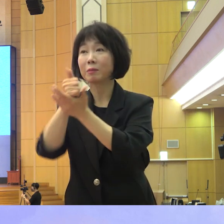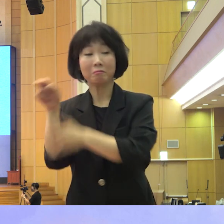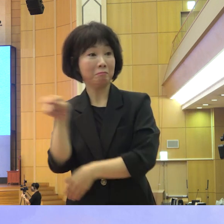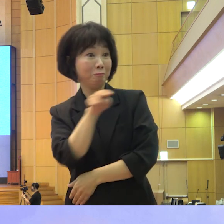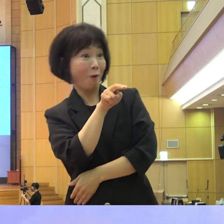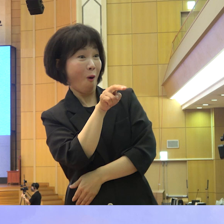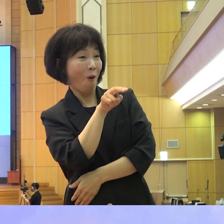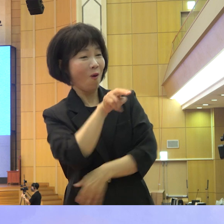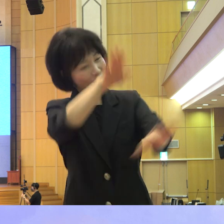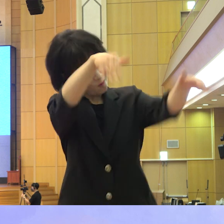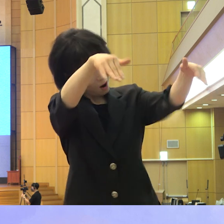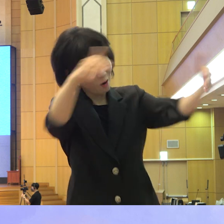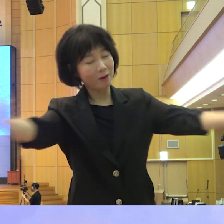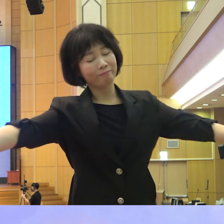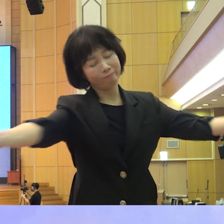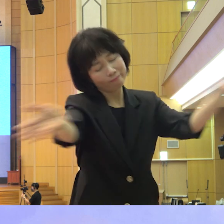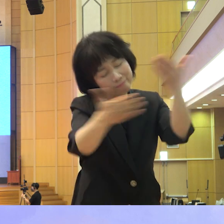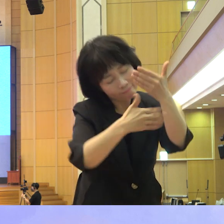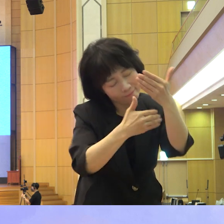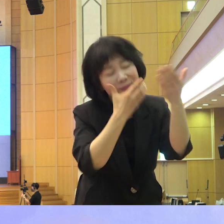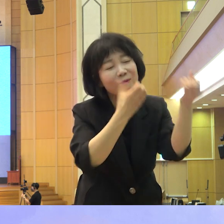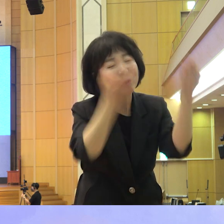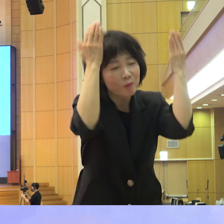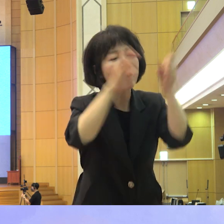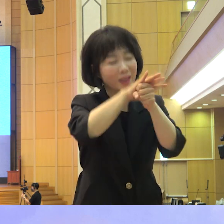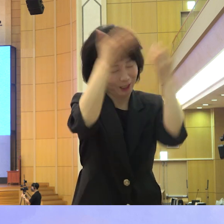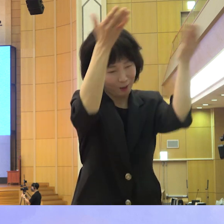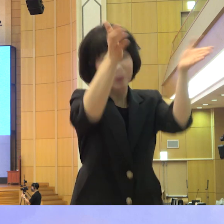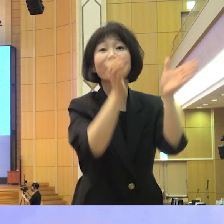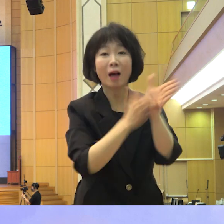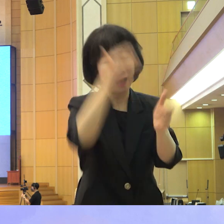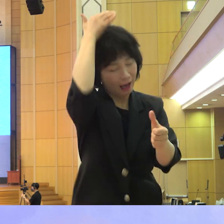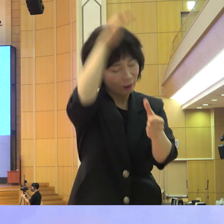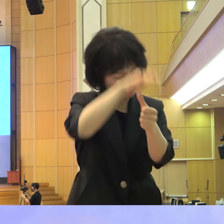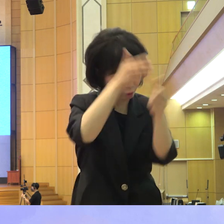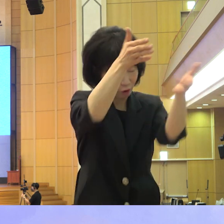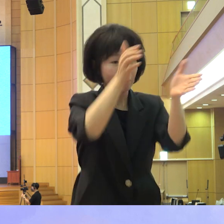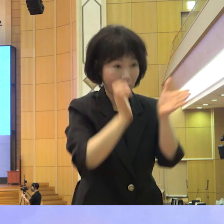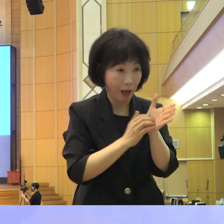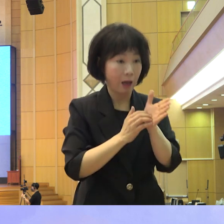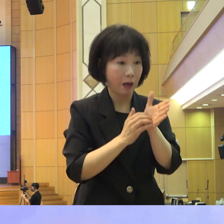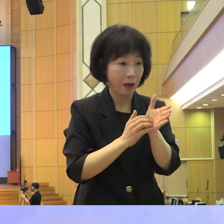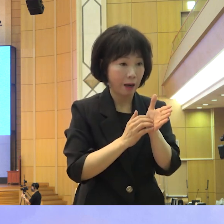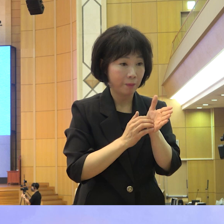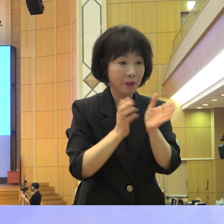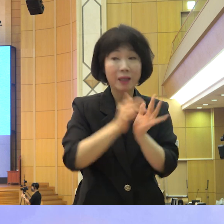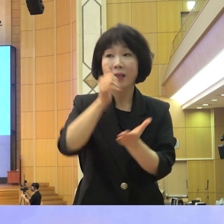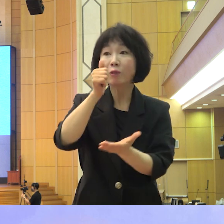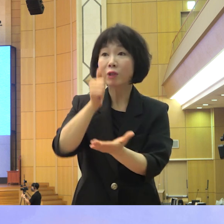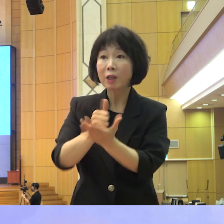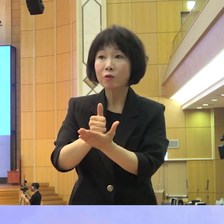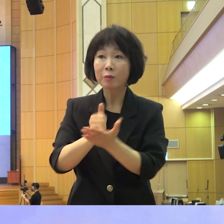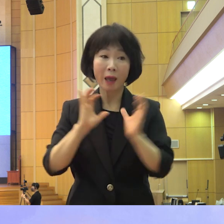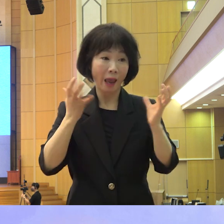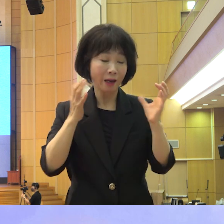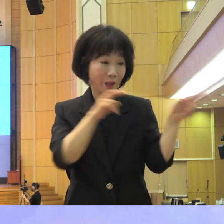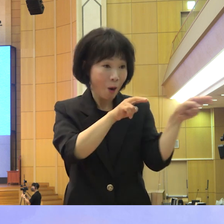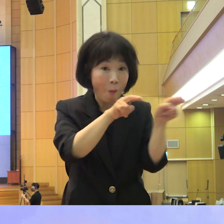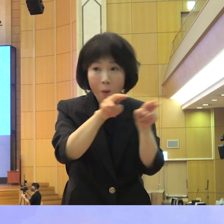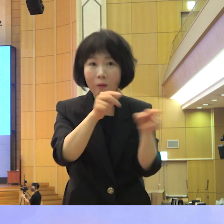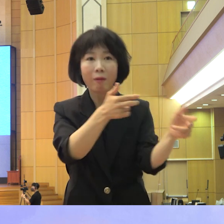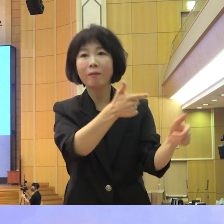아이들을 안고 축복해 주시고 사랑해 주셨어요. 예수님께서는 우리 친구들을